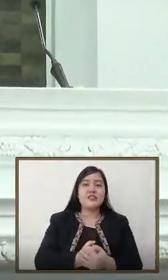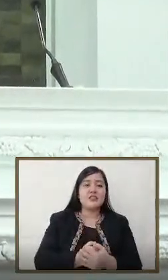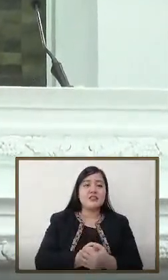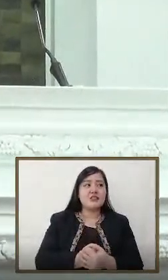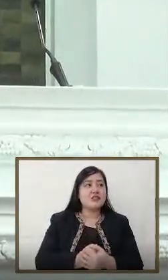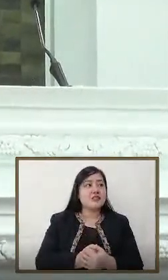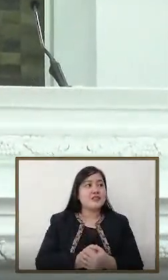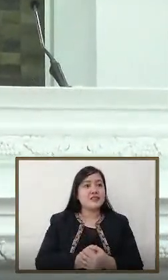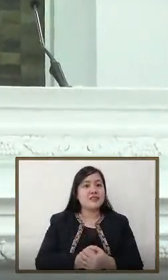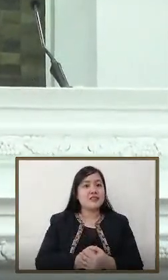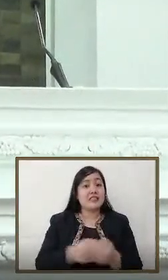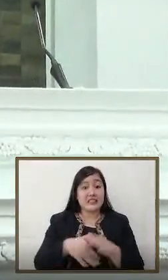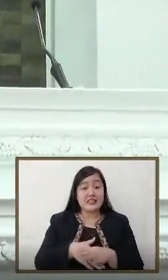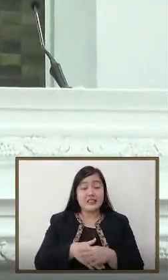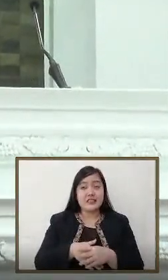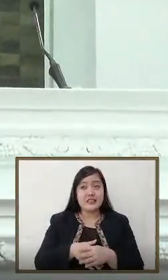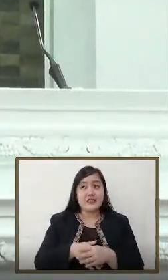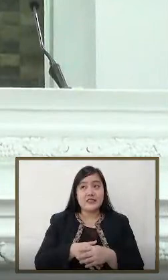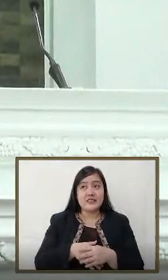sa gawain ng Diyos.